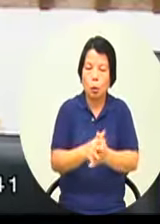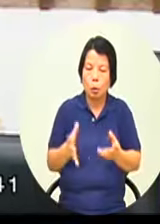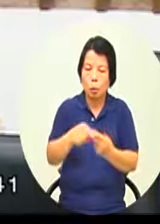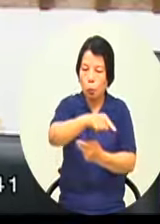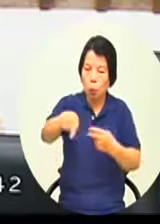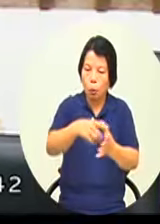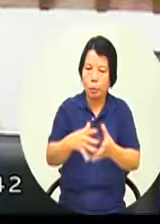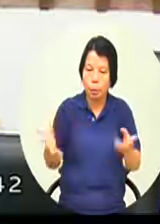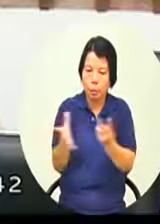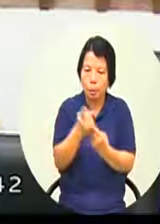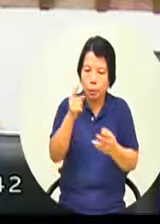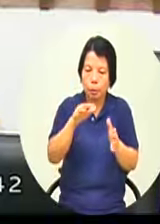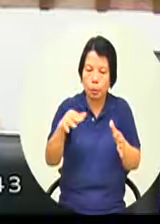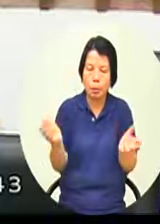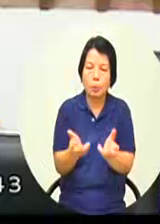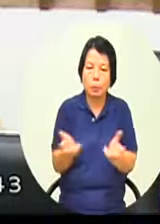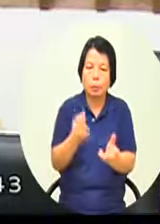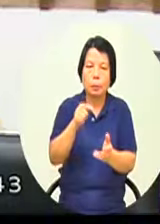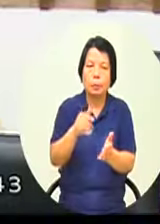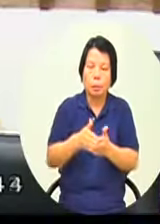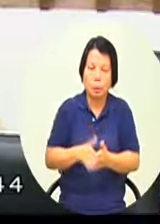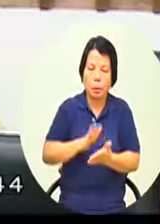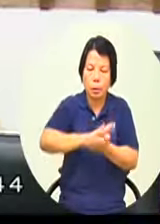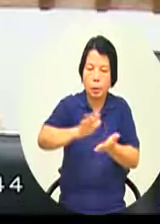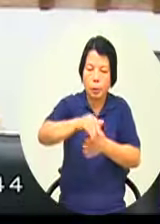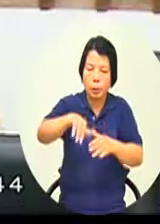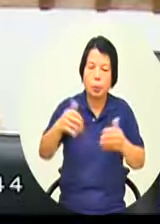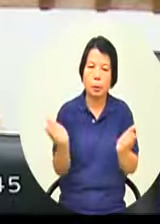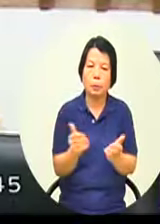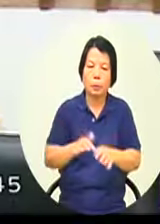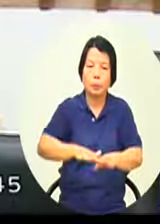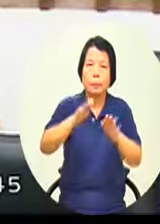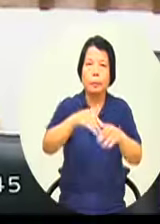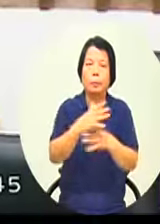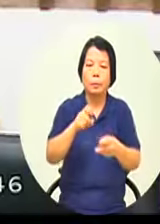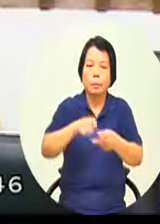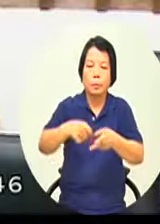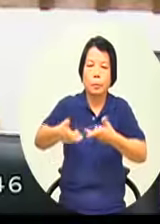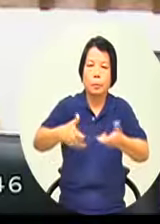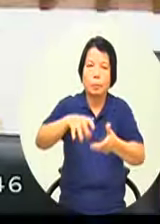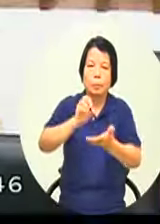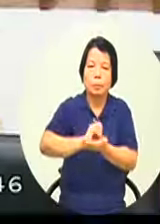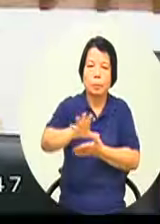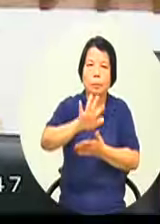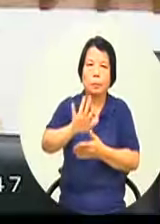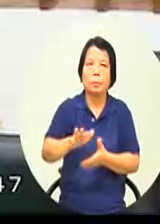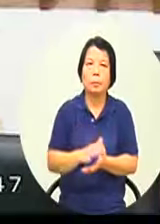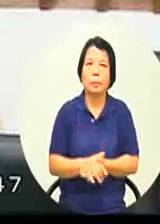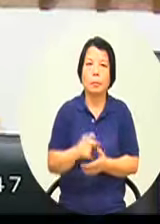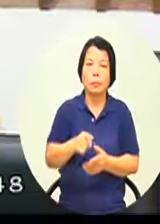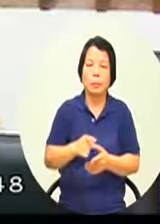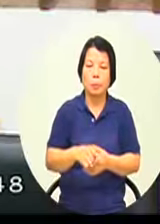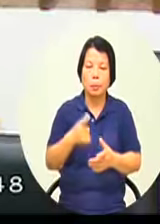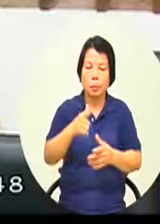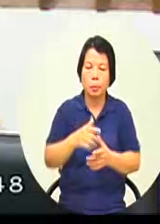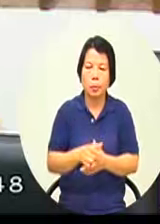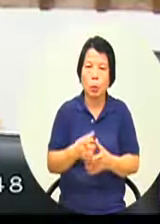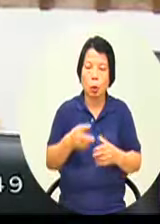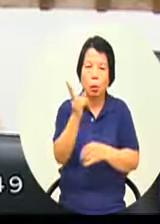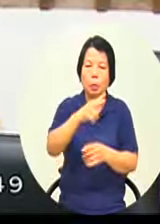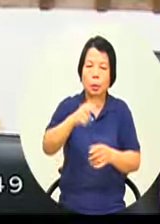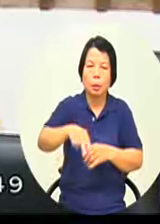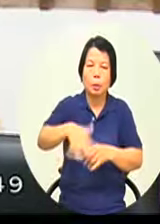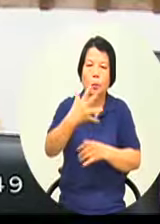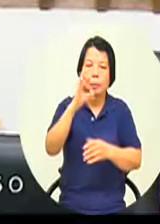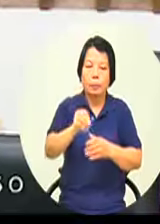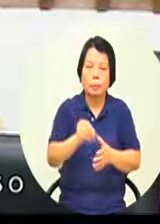能解决现在目前的问题？那我在你的那个工程的业务报告里面有提到，有一条经费2500万元